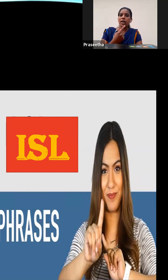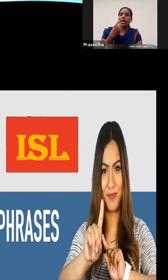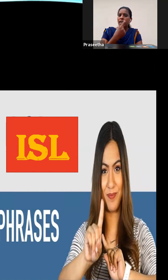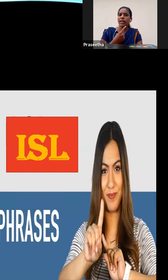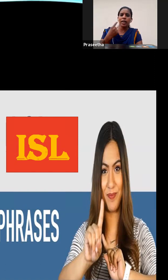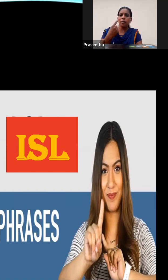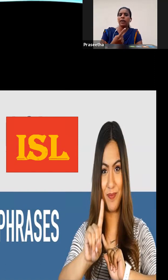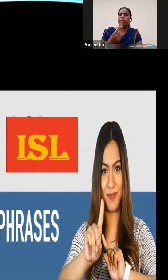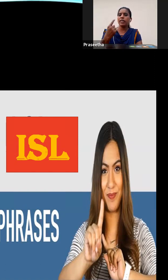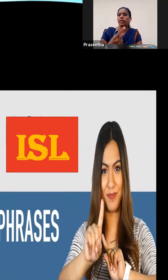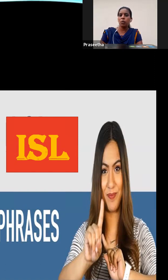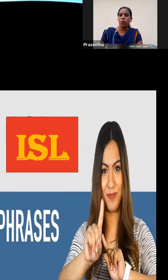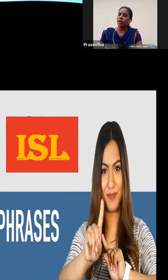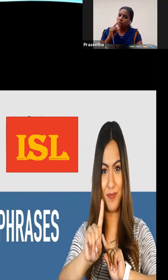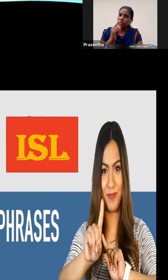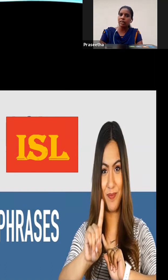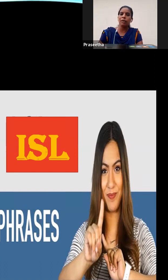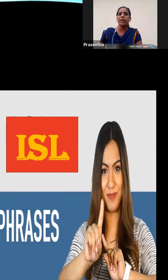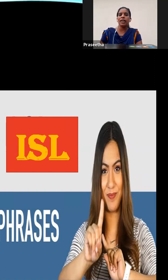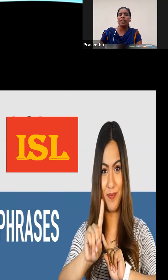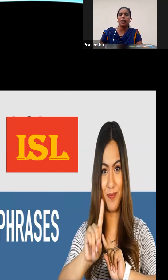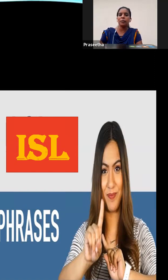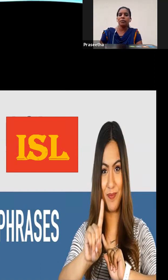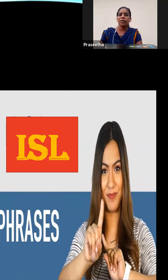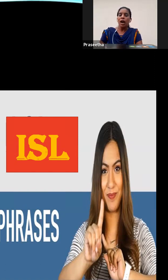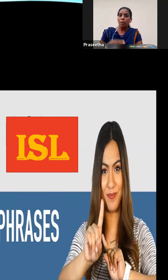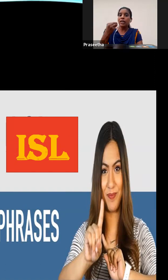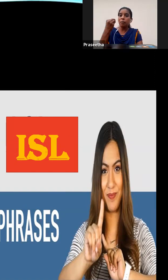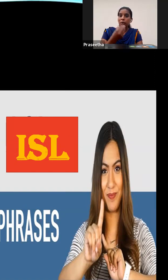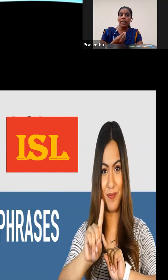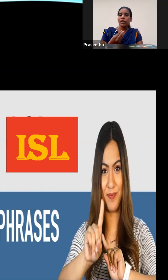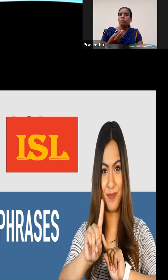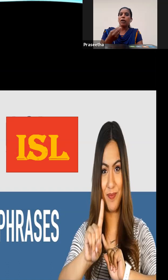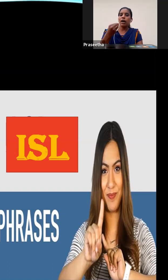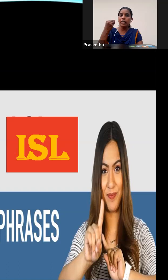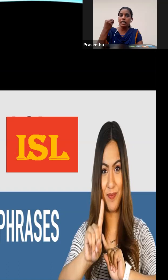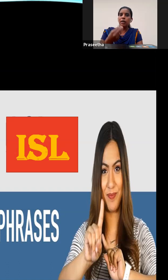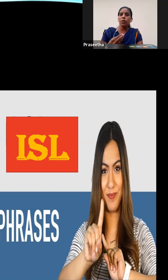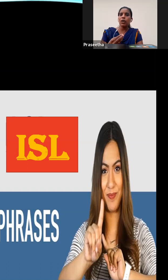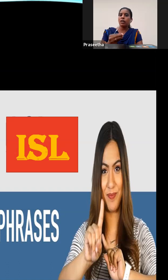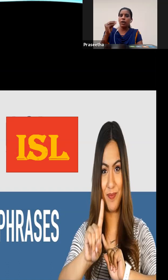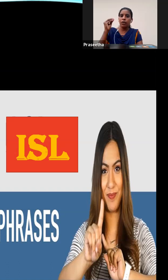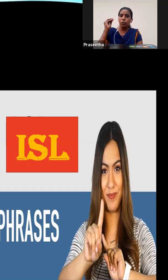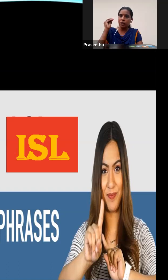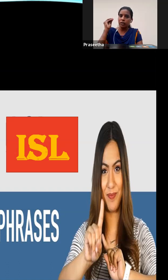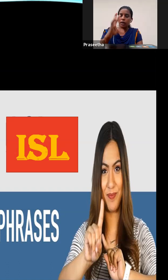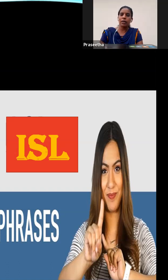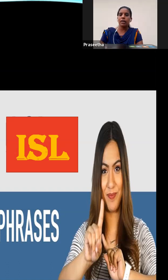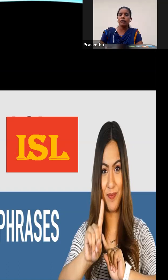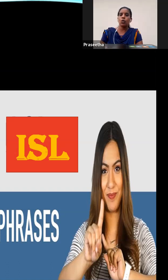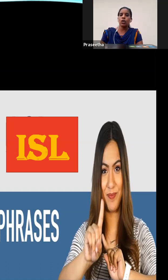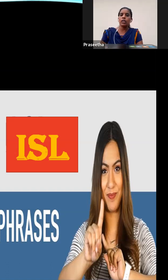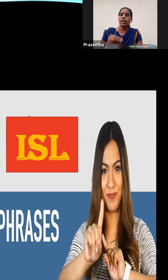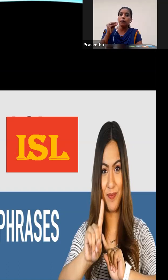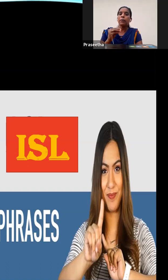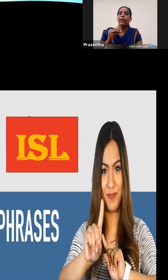പഠിപ്പിച്ച മക്കളാണെങ്കിൽ എന്റെ ലിപ്പ് ഏത് രീതിയിൽ പോകുന്നു എന്ന് അവർക്ക് കൃത്യമായിട്ട് അറിയാൻ കഴിയും. അപ്പൊ ലിപ് റീഡിങ്ങിനും ഈ സൈൻ പോലത്തെ അവനെ അവർ ഒരു പ്രധാനപ്പെട്ട